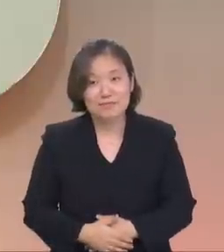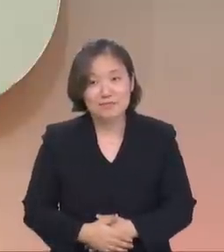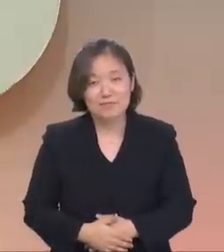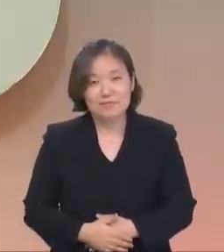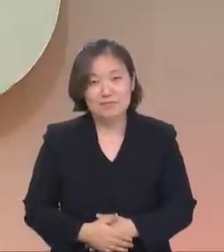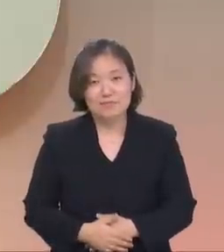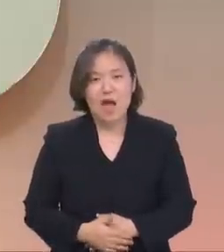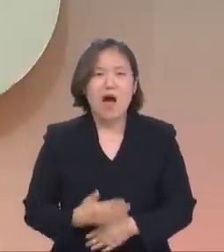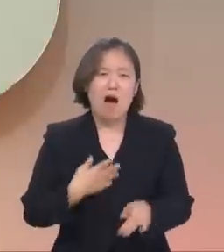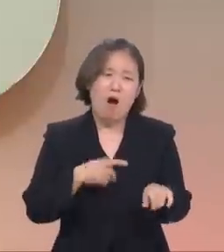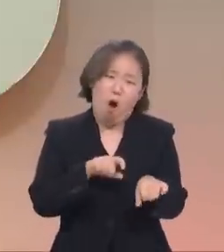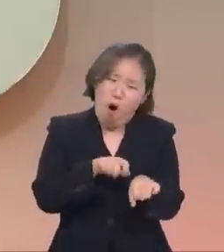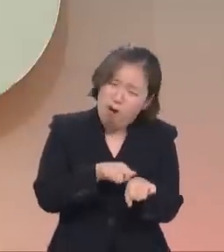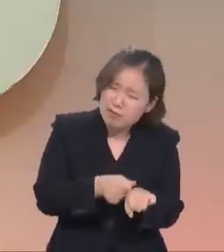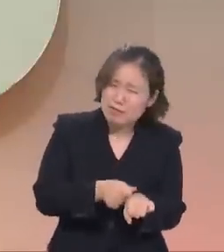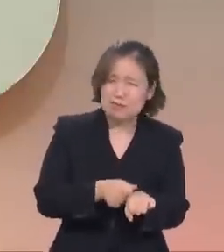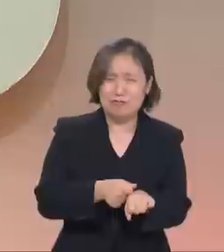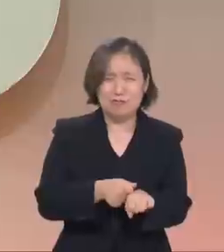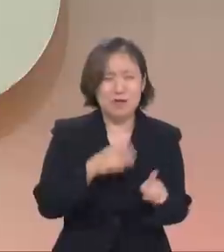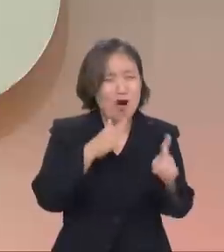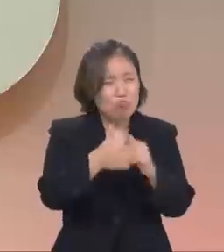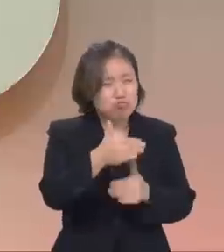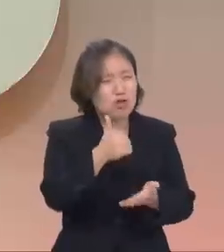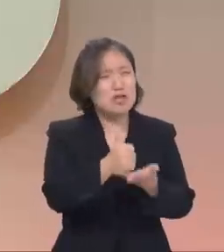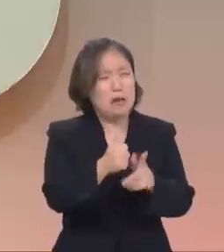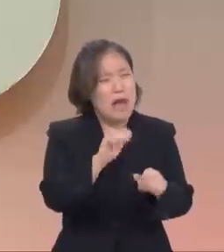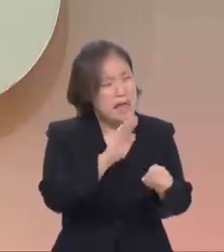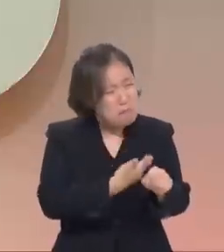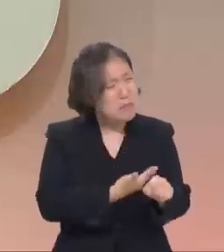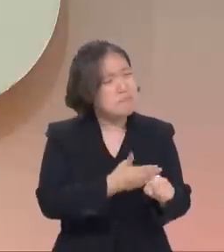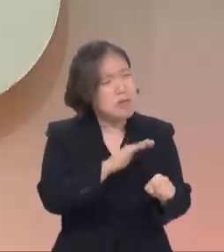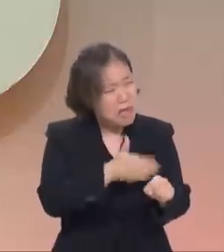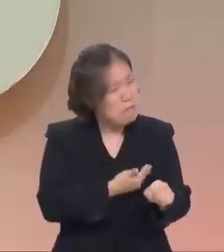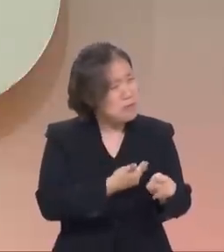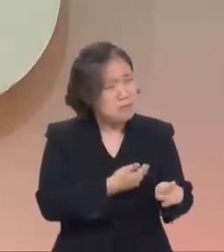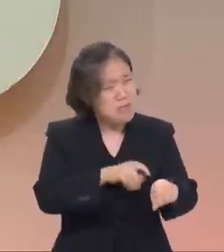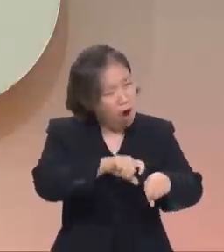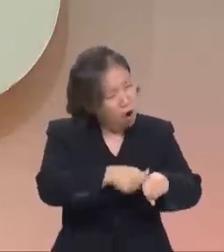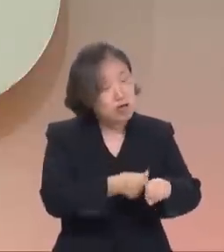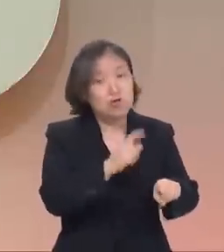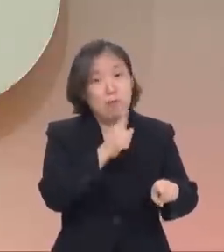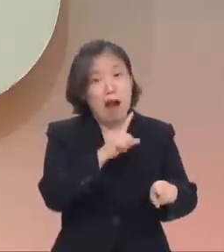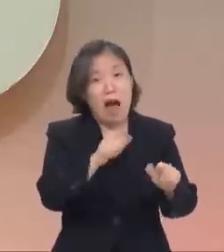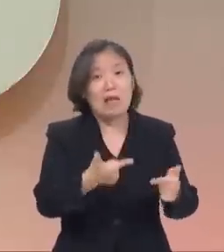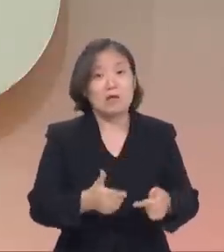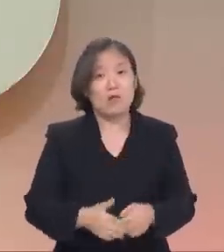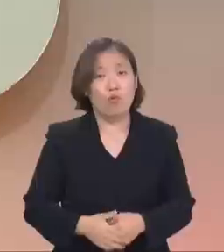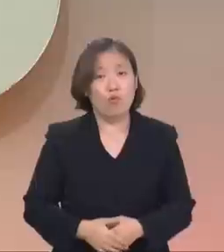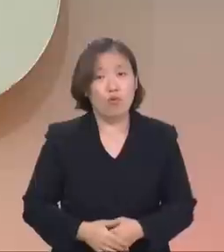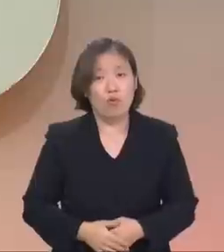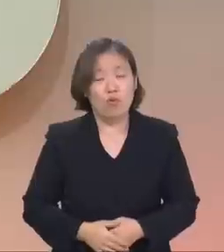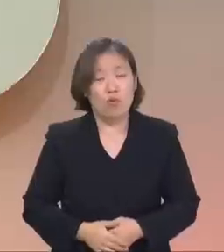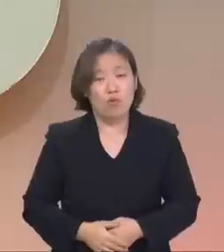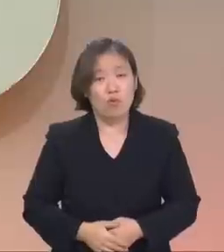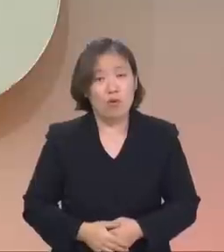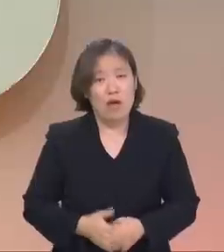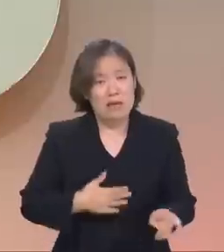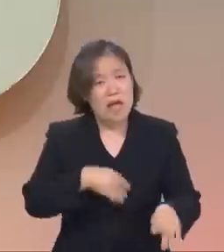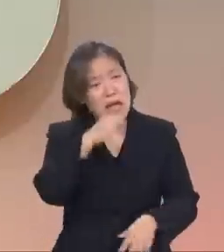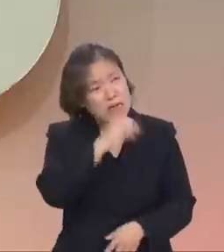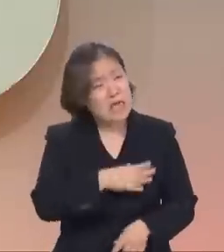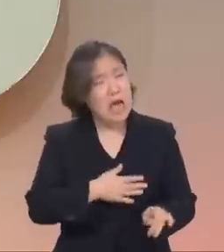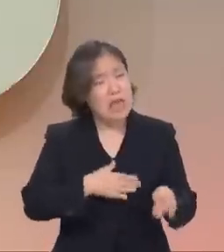억지로 억지로 부처님 앞에서 잘못했습니다 잘못했습니다의 마음이 아니라 억지로 억지로 그냥